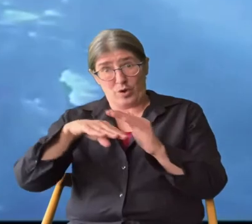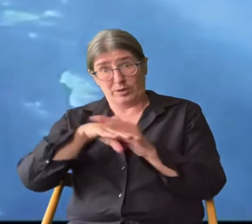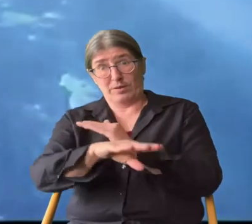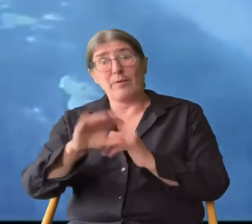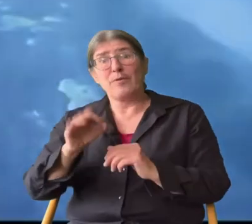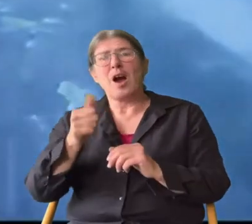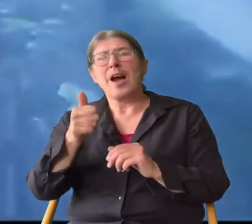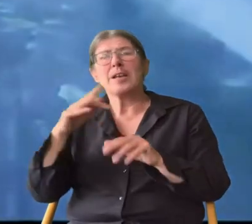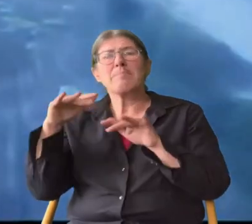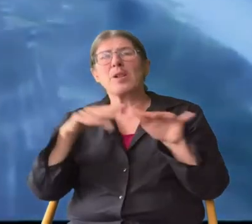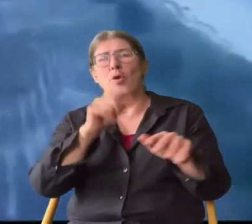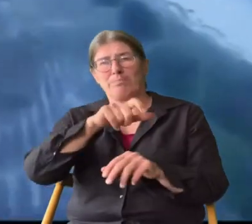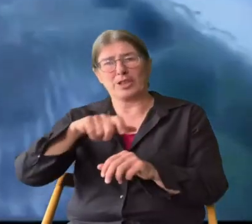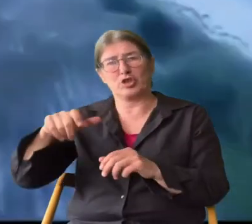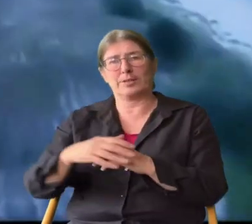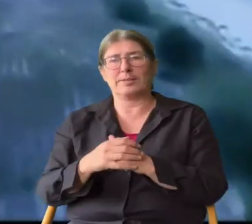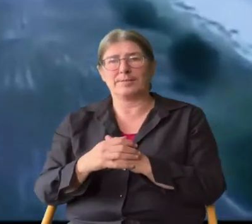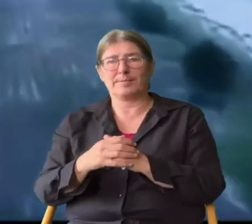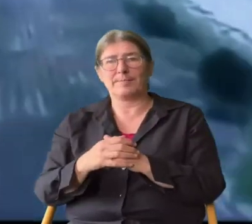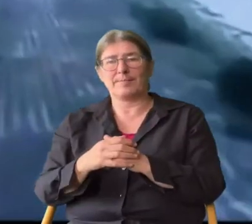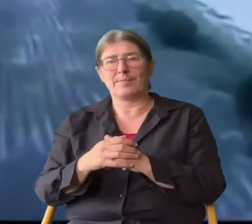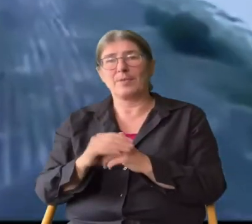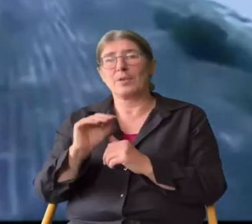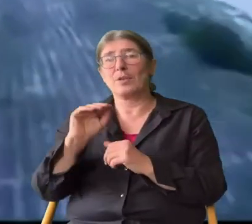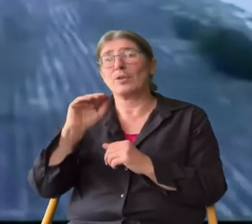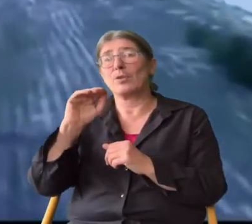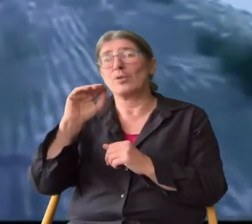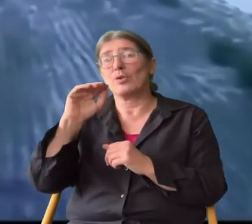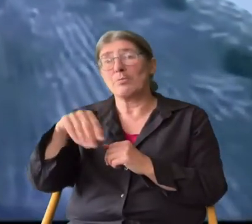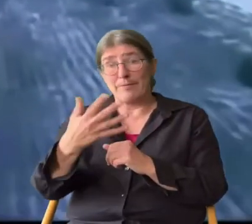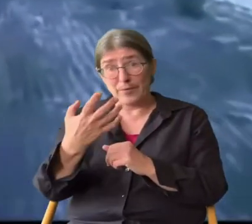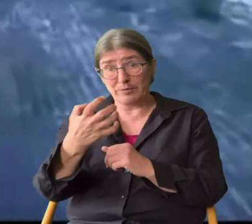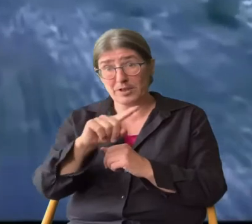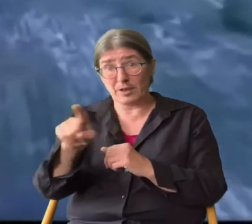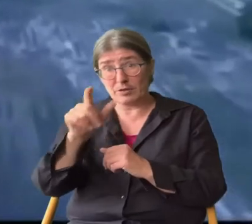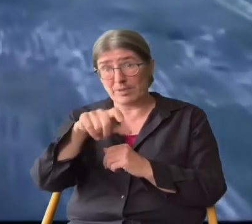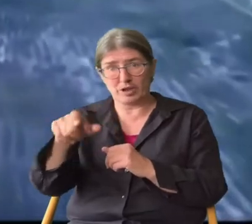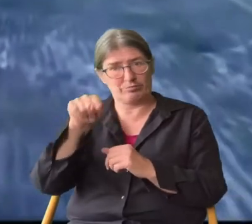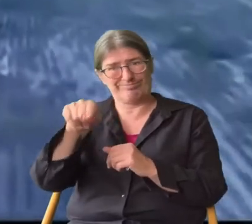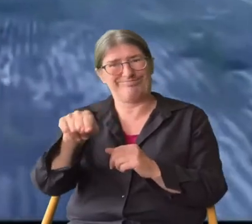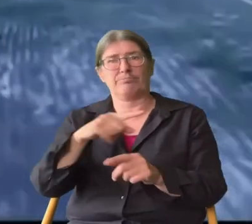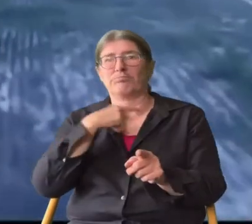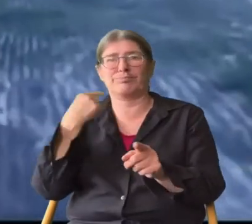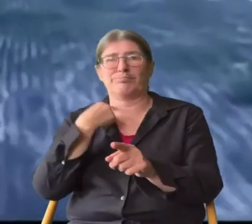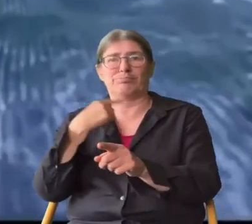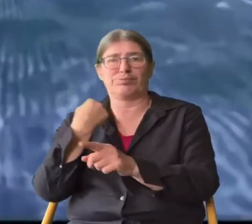für 1 Million Menschen. Mehr als 50.000 werden hier umkommen.